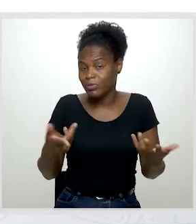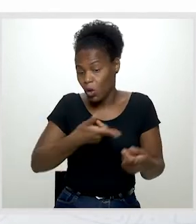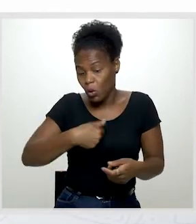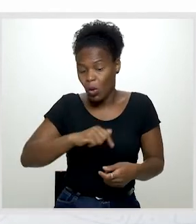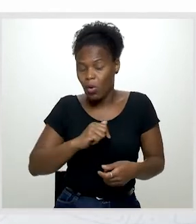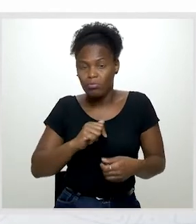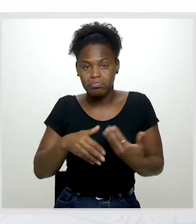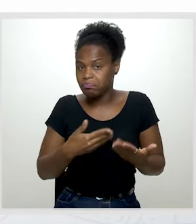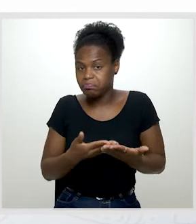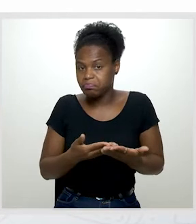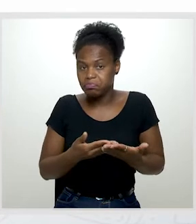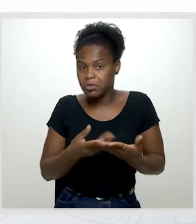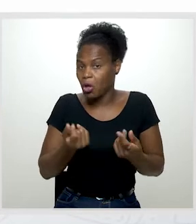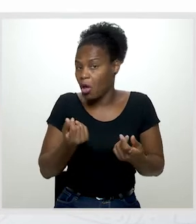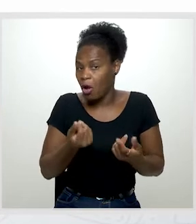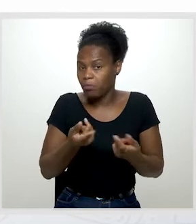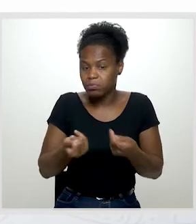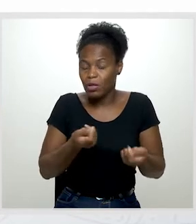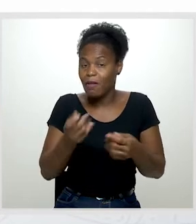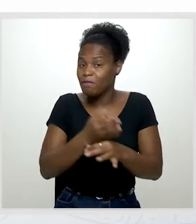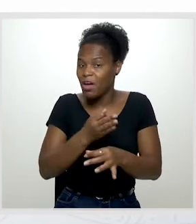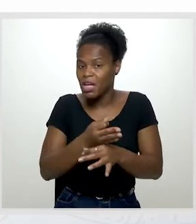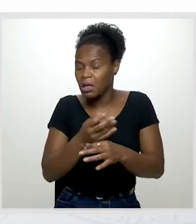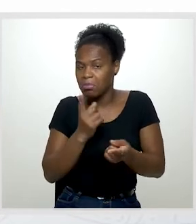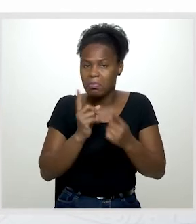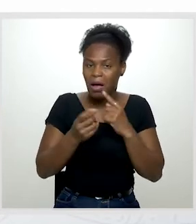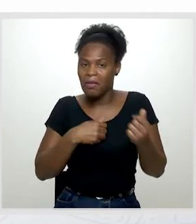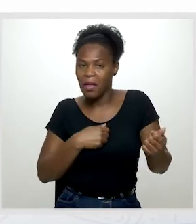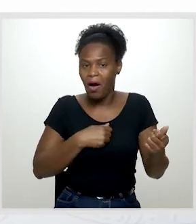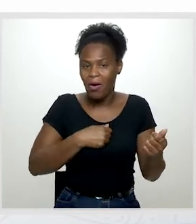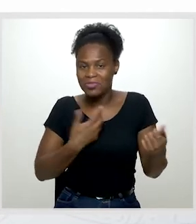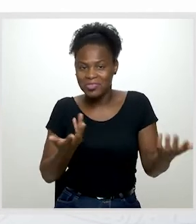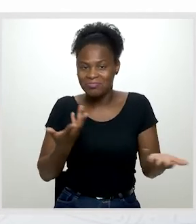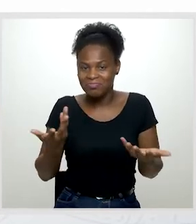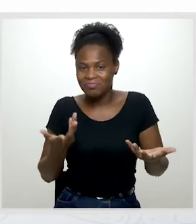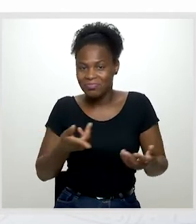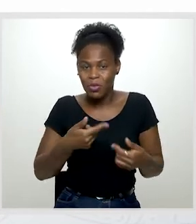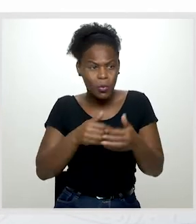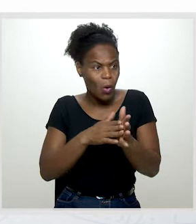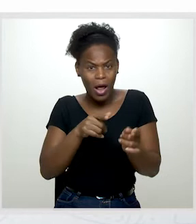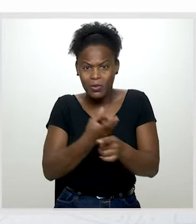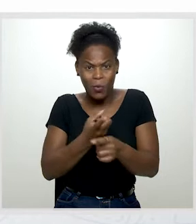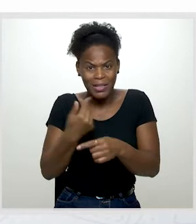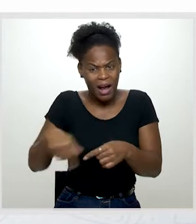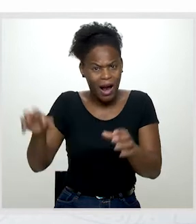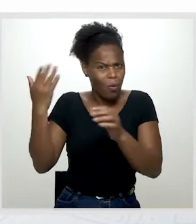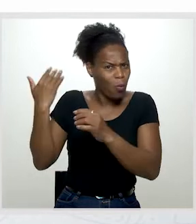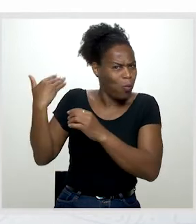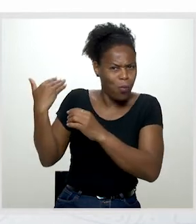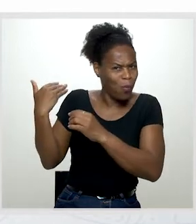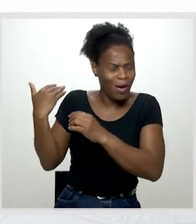Nous, on leur donne un peu d'argent pour organiser leur fête et ils se déguisent, ils dansent. Tout ça n'existait pas il y